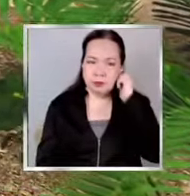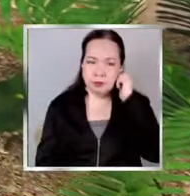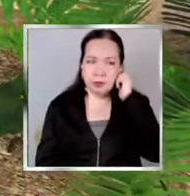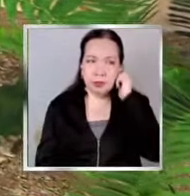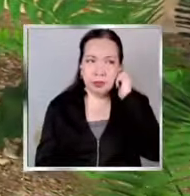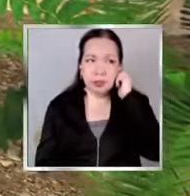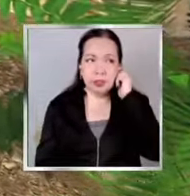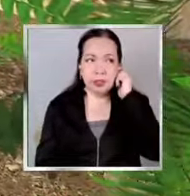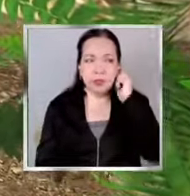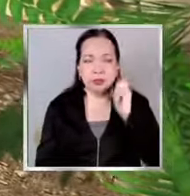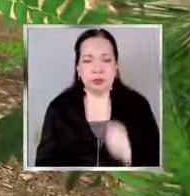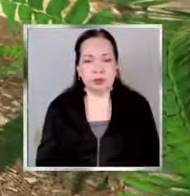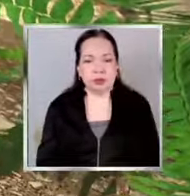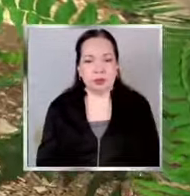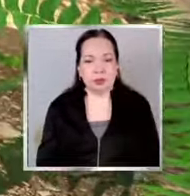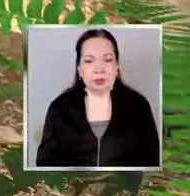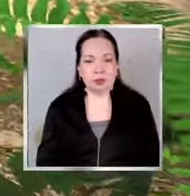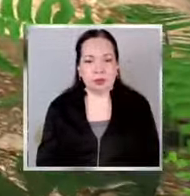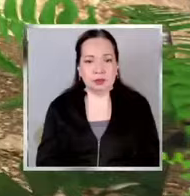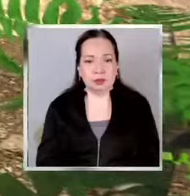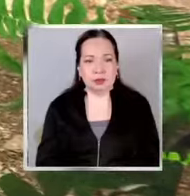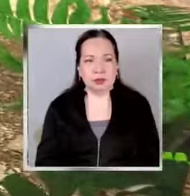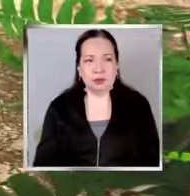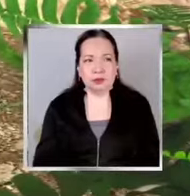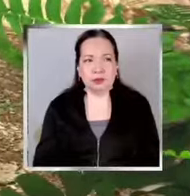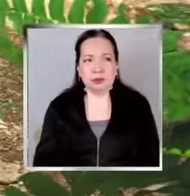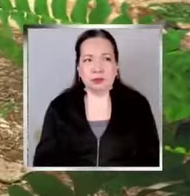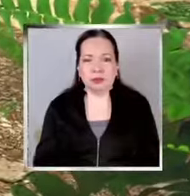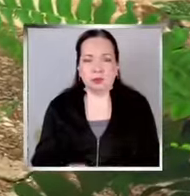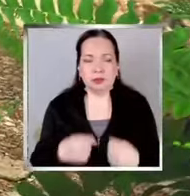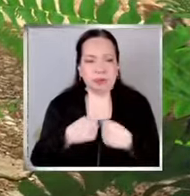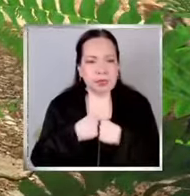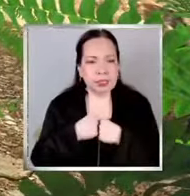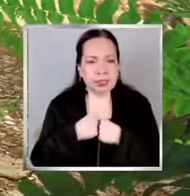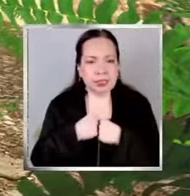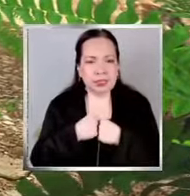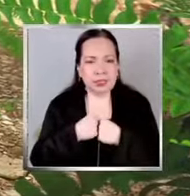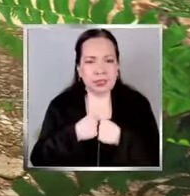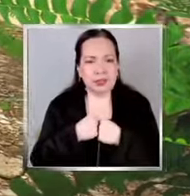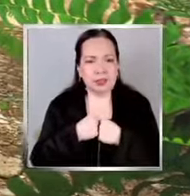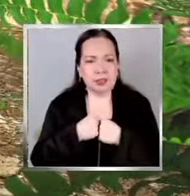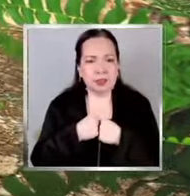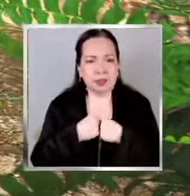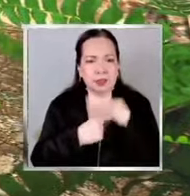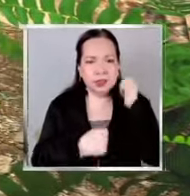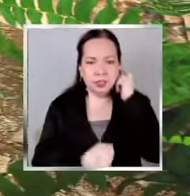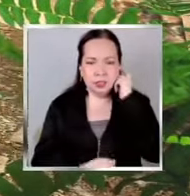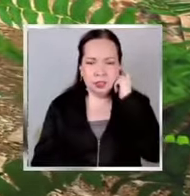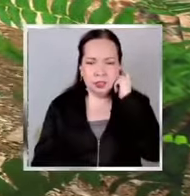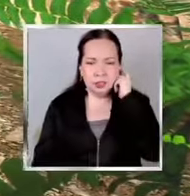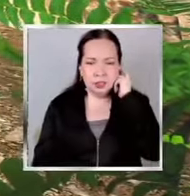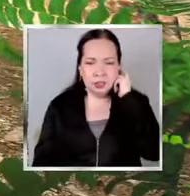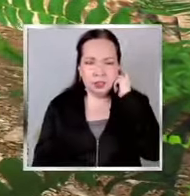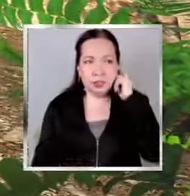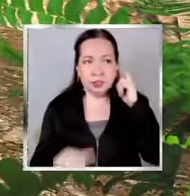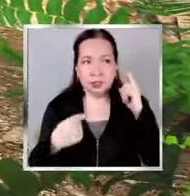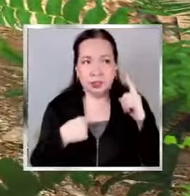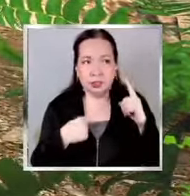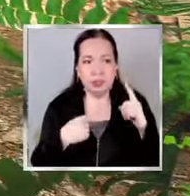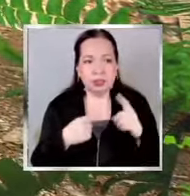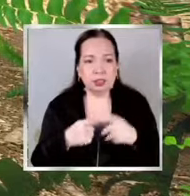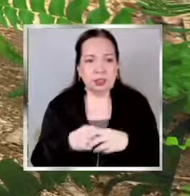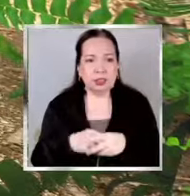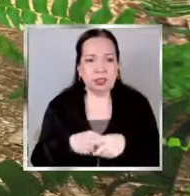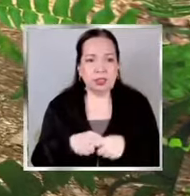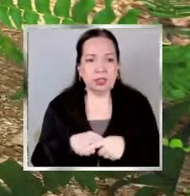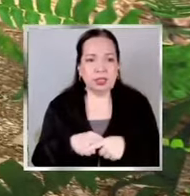para mabawasan ang pamamaga, mag-apply ng cold compress, tsaka isugod sa pinakamalapit na health center o ospital. Samantala, para malaman